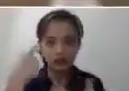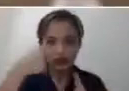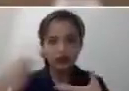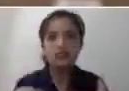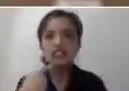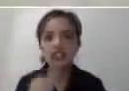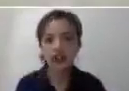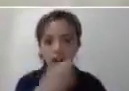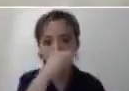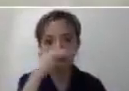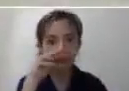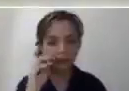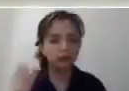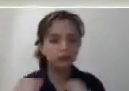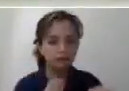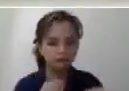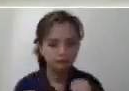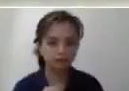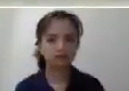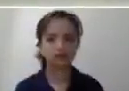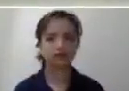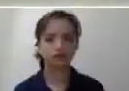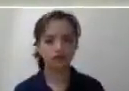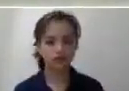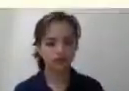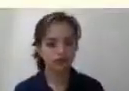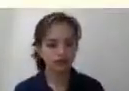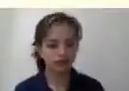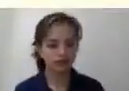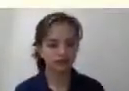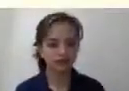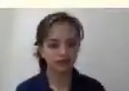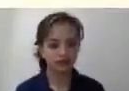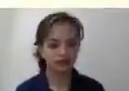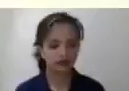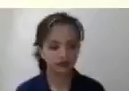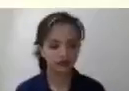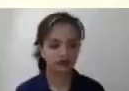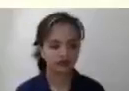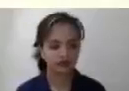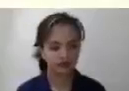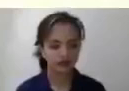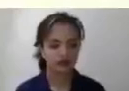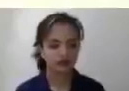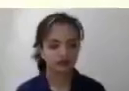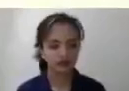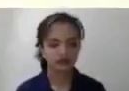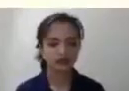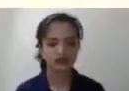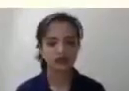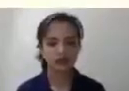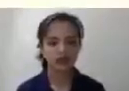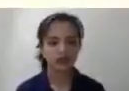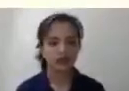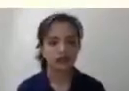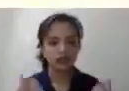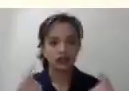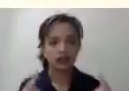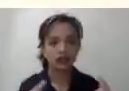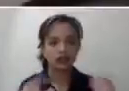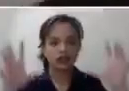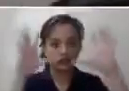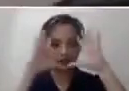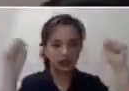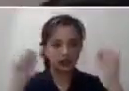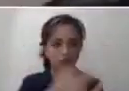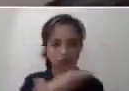magbigay linaw sa di umano'y anomalya sa Social Amelioration Fund. Tiniyak naman ng DSWD na handa silang humarap sa anumang